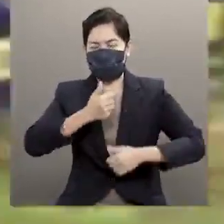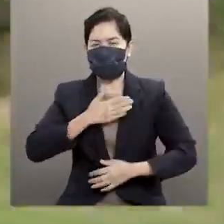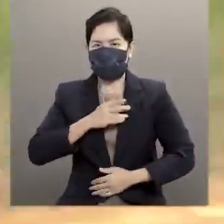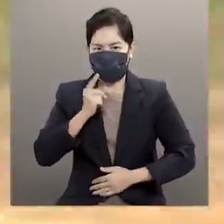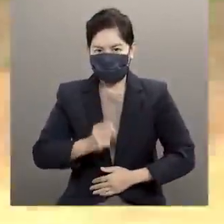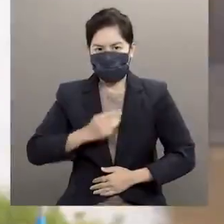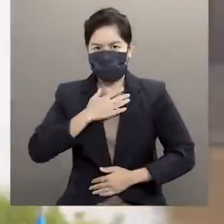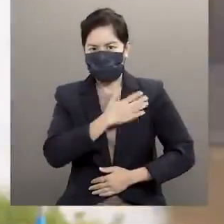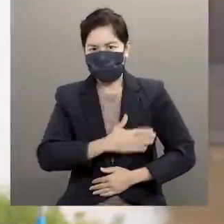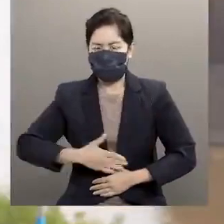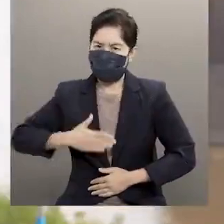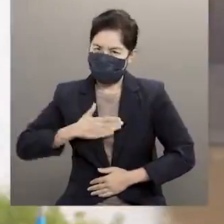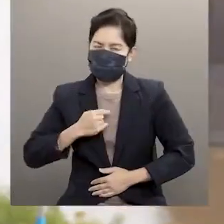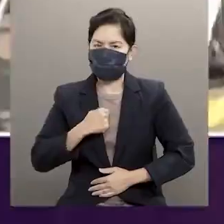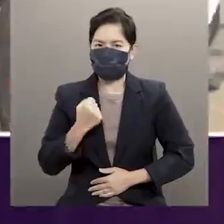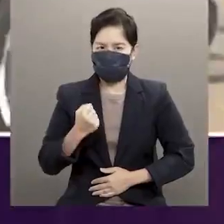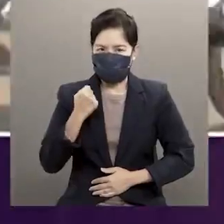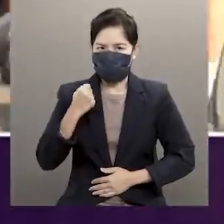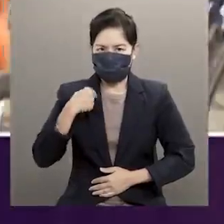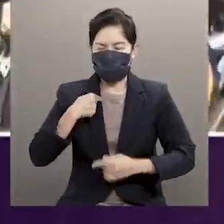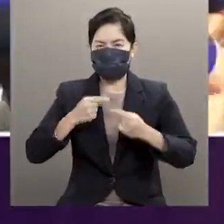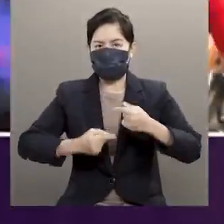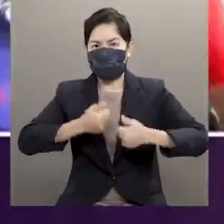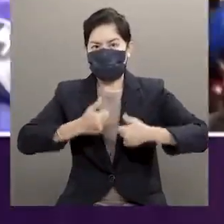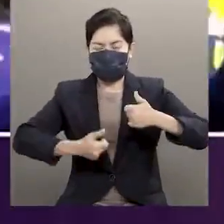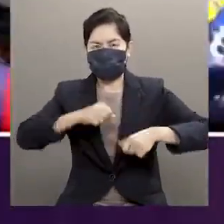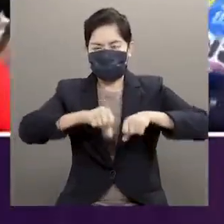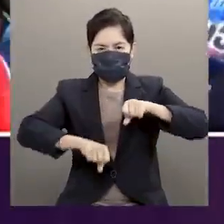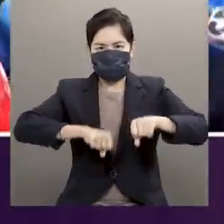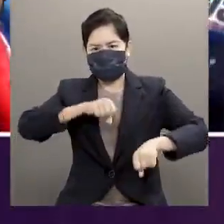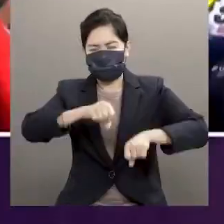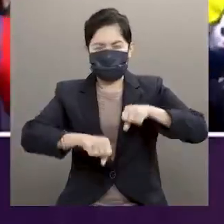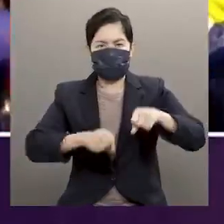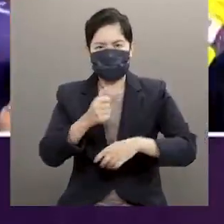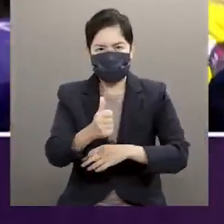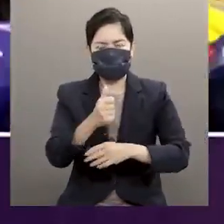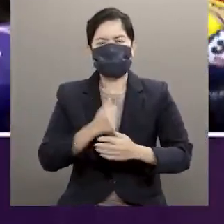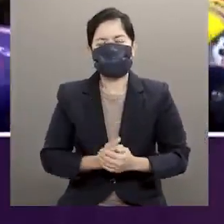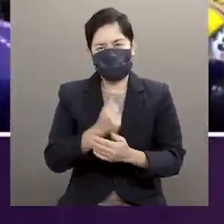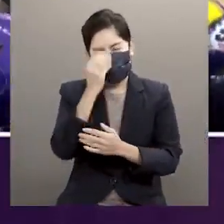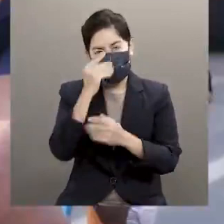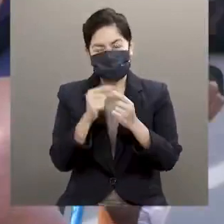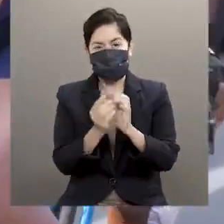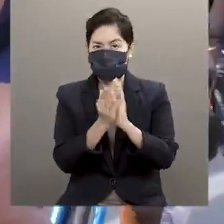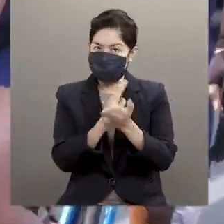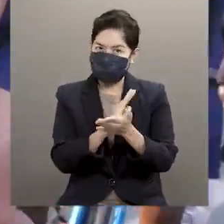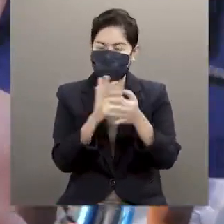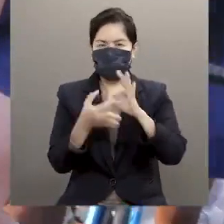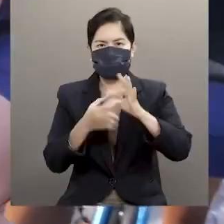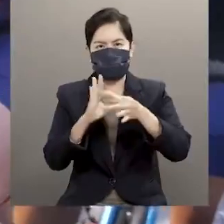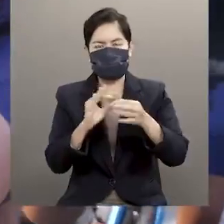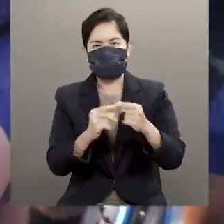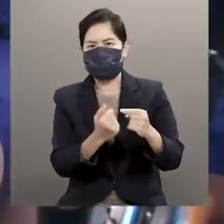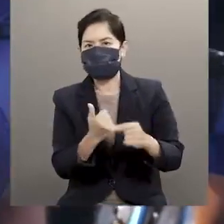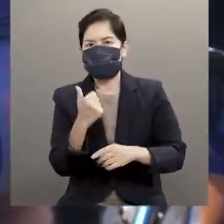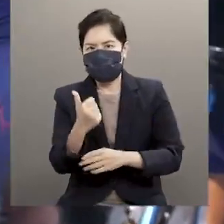ร่างกายที่แข็งแรงพอสมควร ที่มาแ็งในจดๆ นี้ได้สามารถเอาไปใช้ในกิลาอย่อื่นได